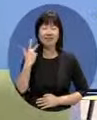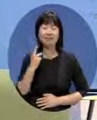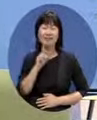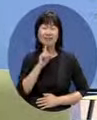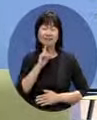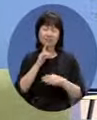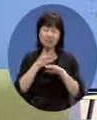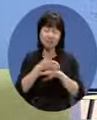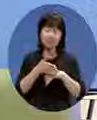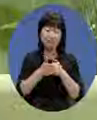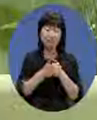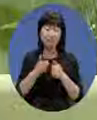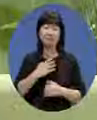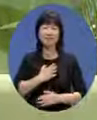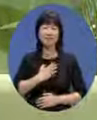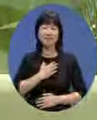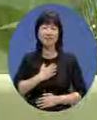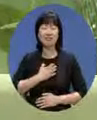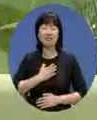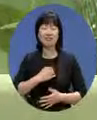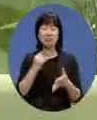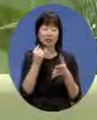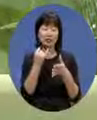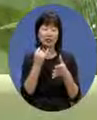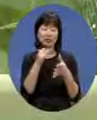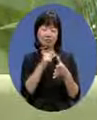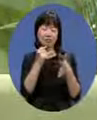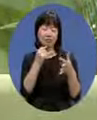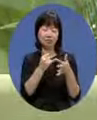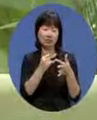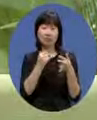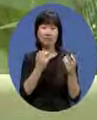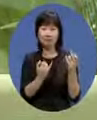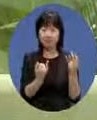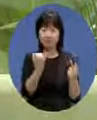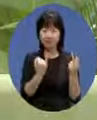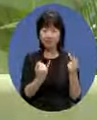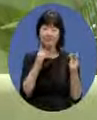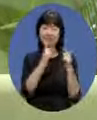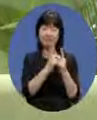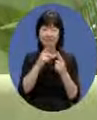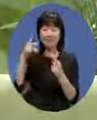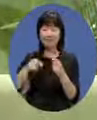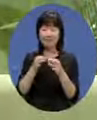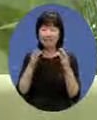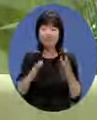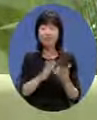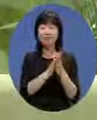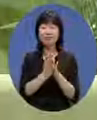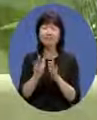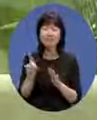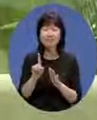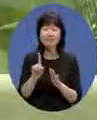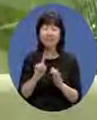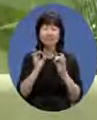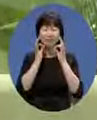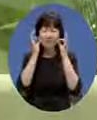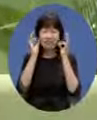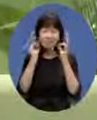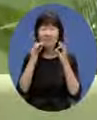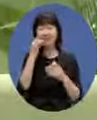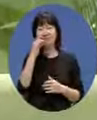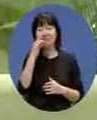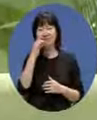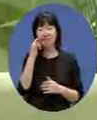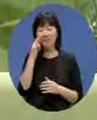말이 늦어서 걱정인 우리 진우 진희 남매를 함께 만나봤는데요 한 주 동안 정말 어떤 변화가 있었는지 또 어떤 노력을 하셨지 너무 궁금합니다